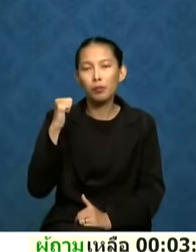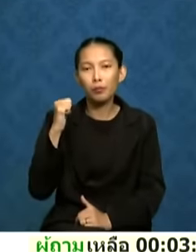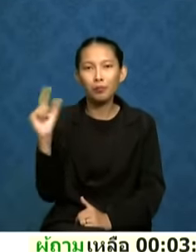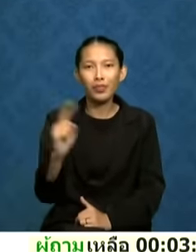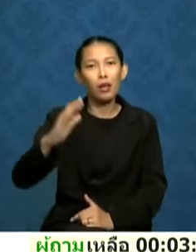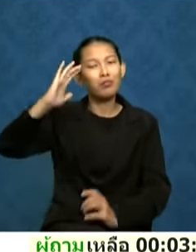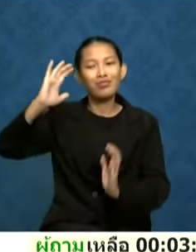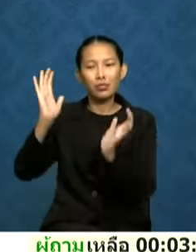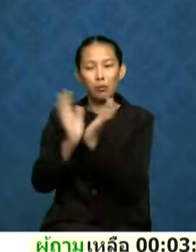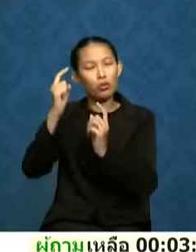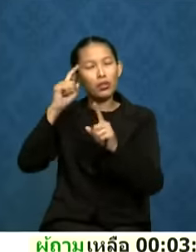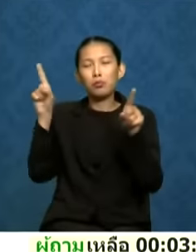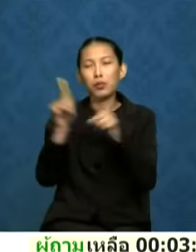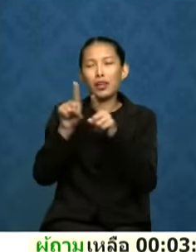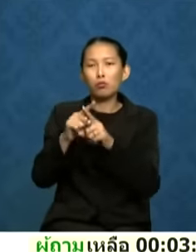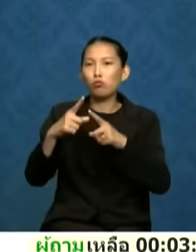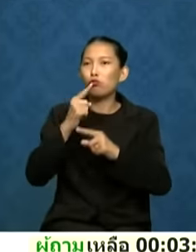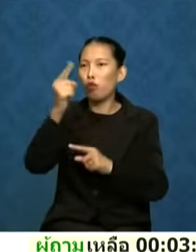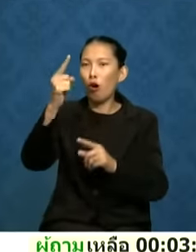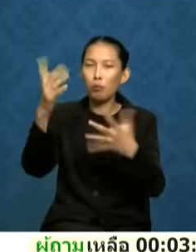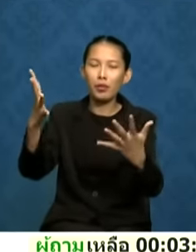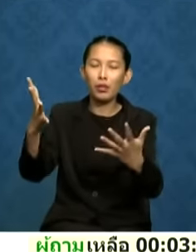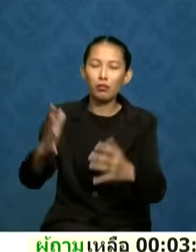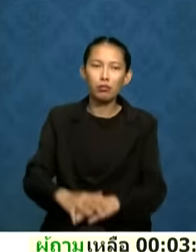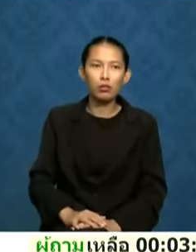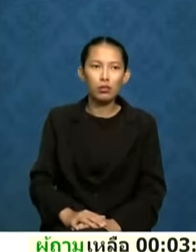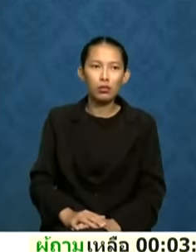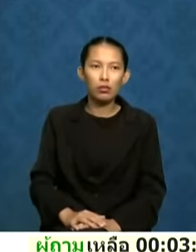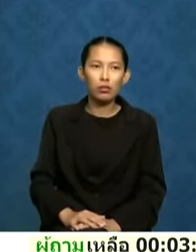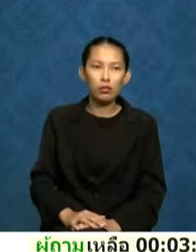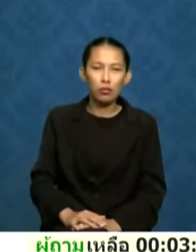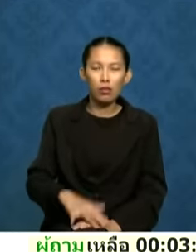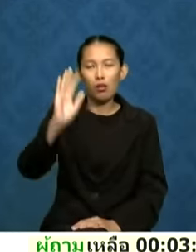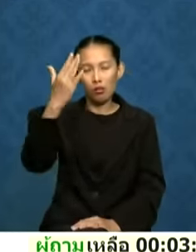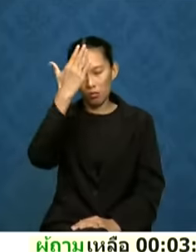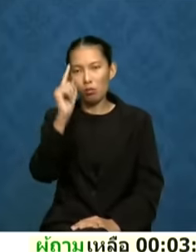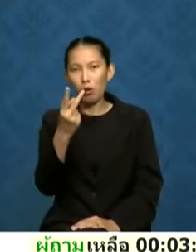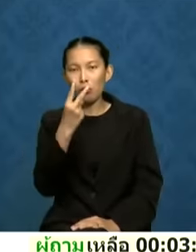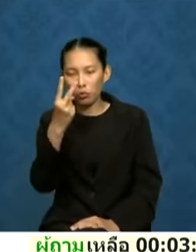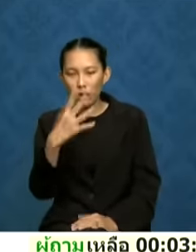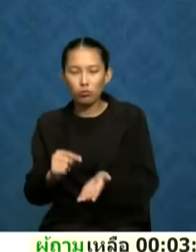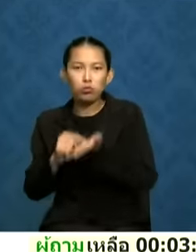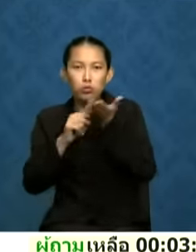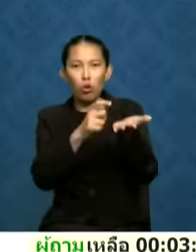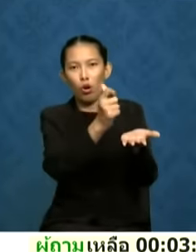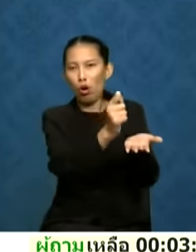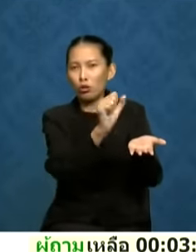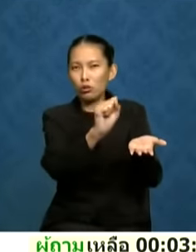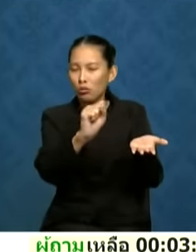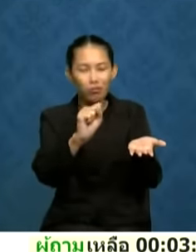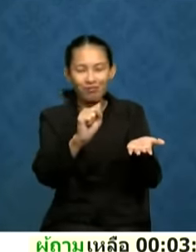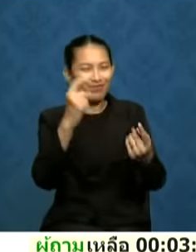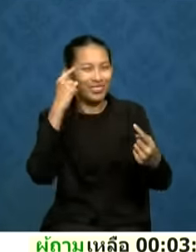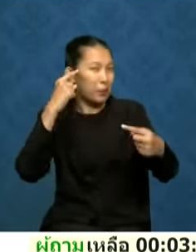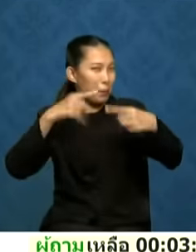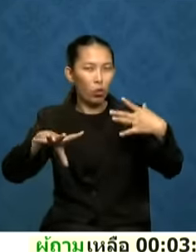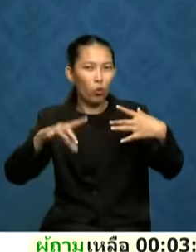คือตำรวจกมควเหนสงให้ฟอง ซึงโชคยดีพอส่ไปที่อ. ส. ส. ไม่เหนด้วย